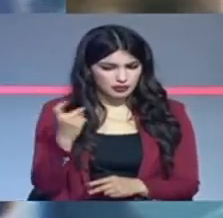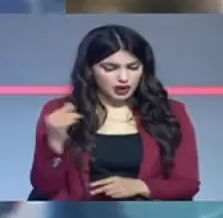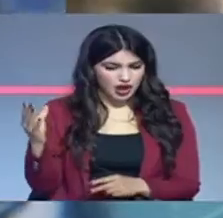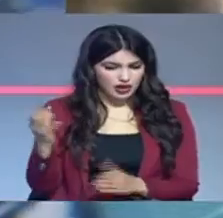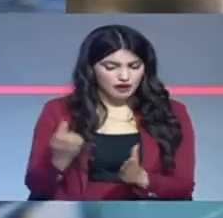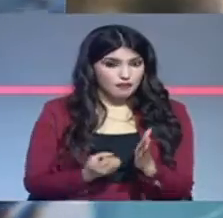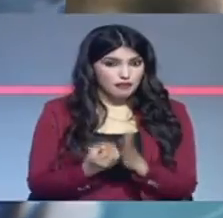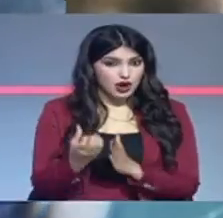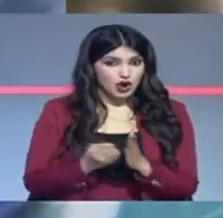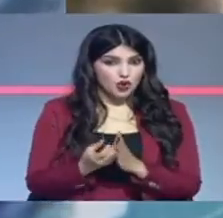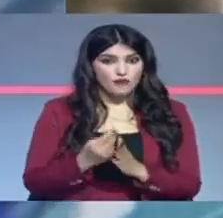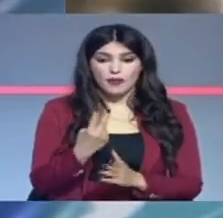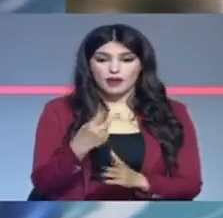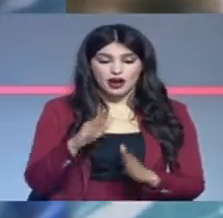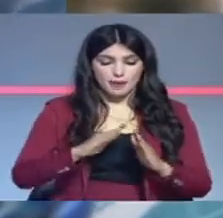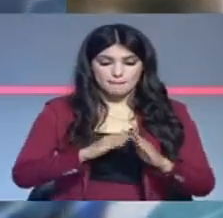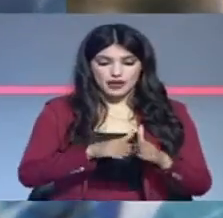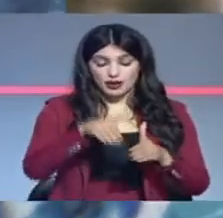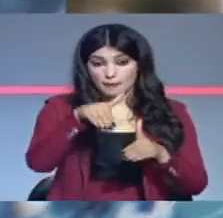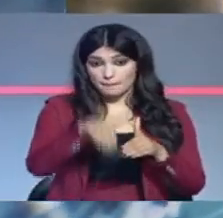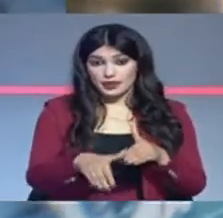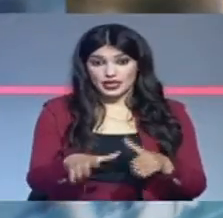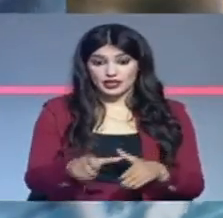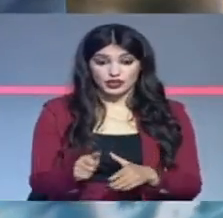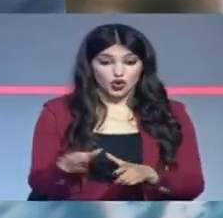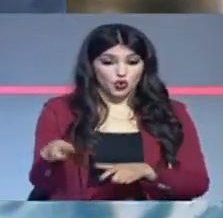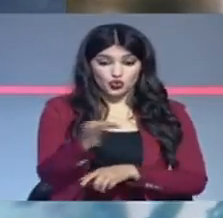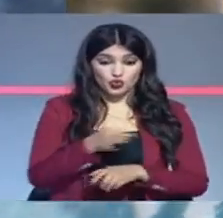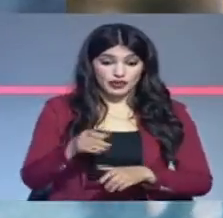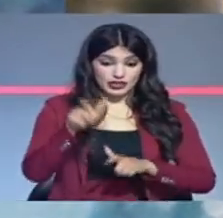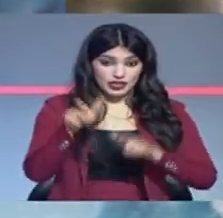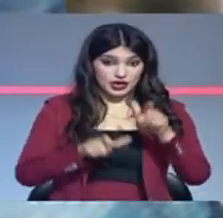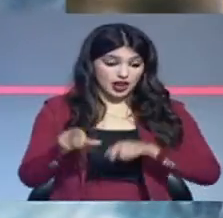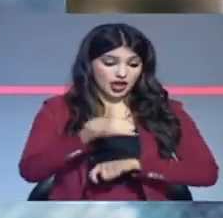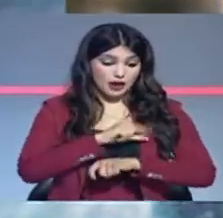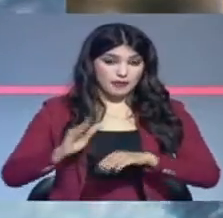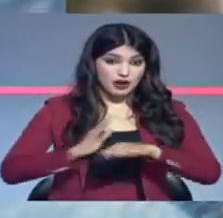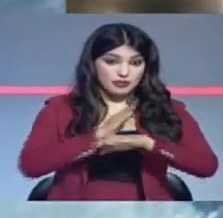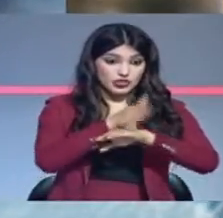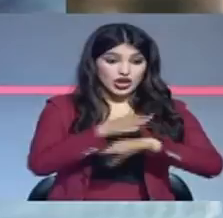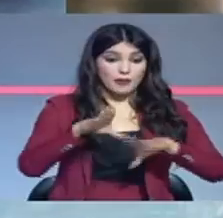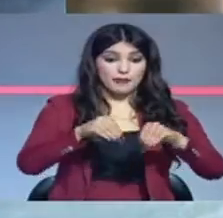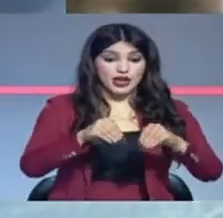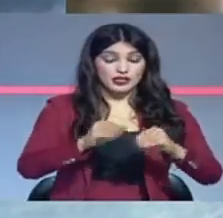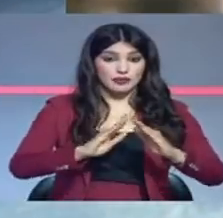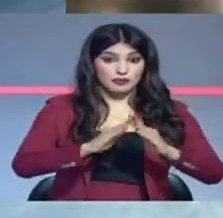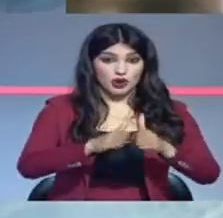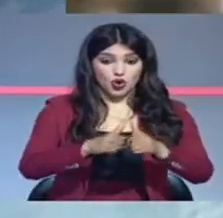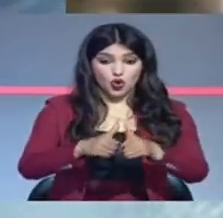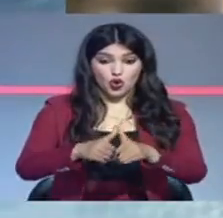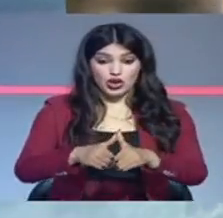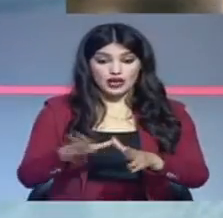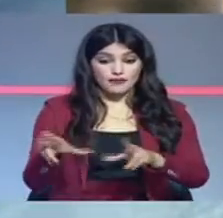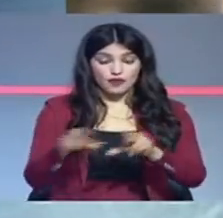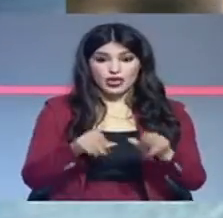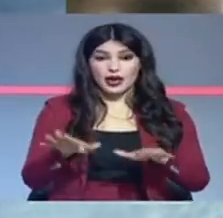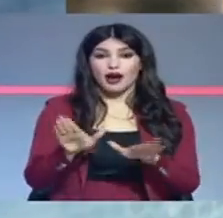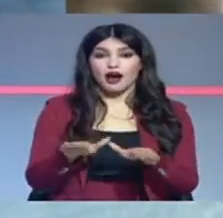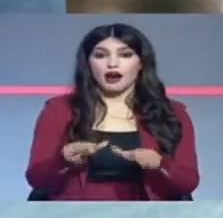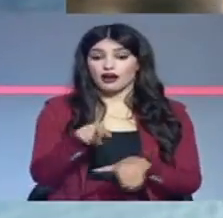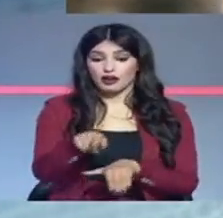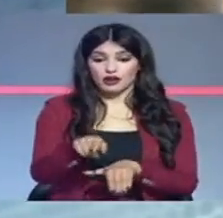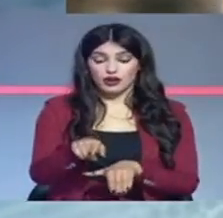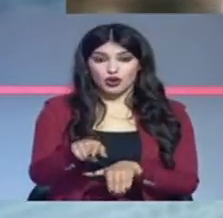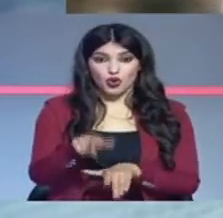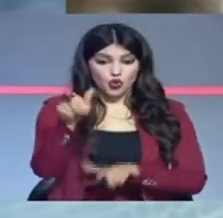للغرق حاولت وحدات الحرس البحري في منطقه الحرس الوطني بصفه كذلك قارنا وال اه